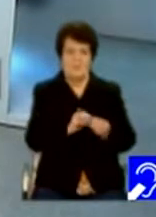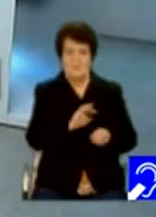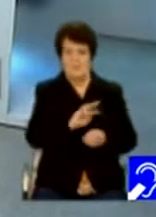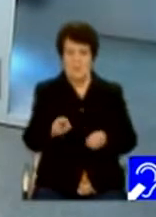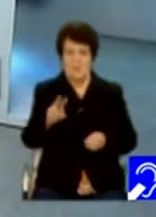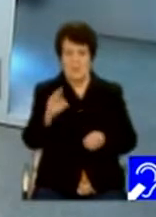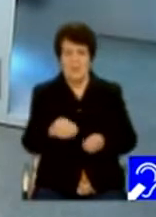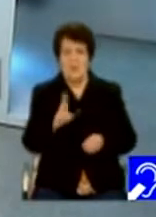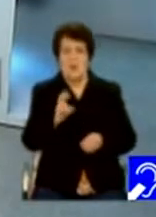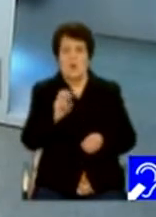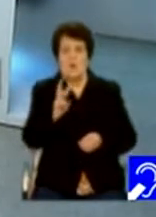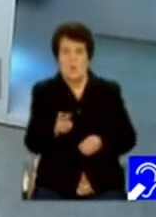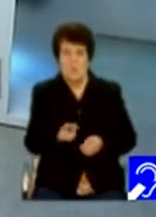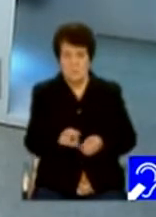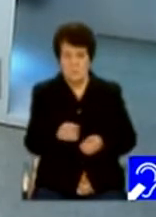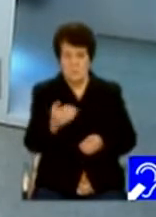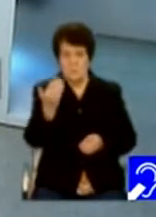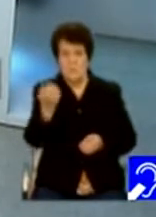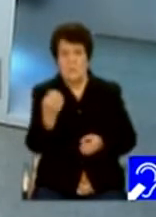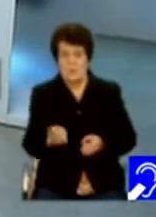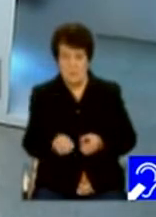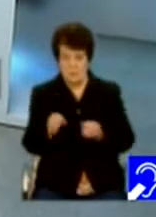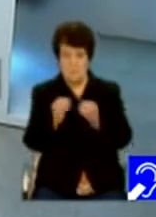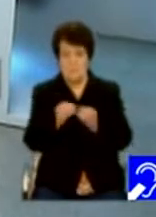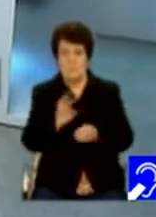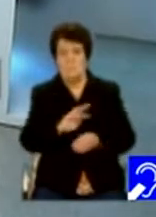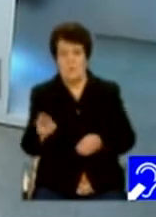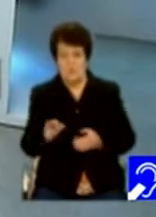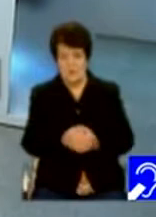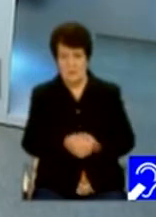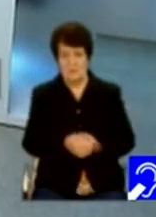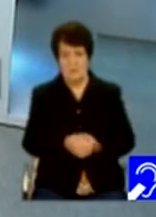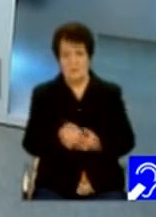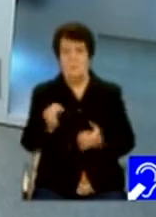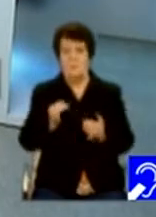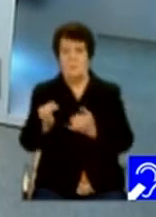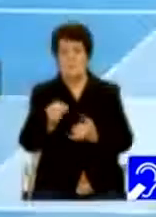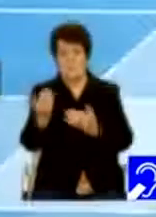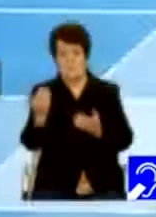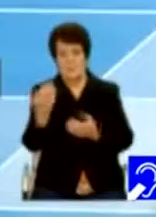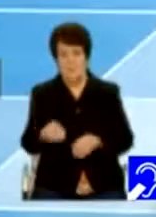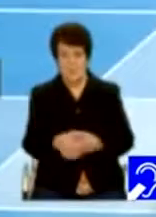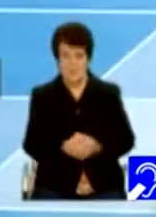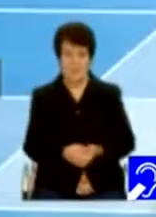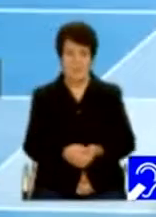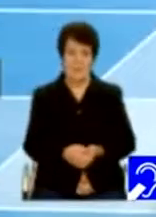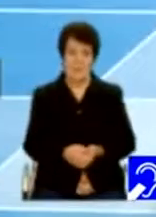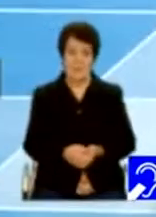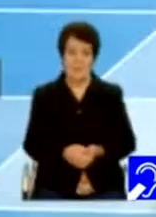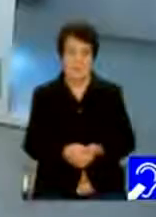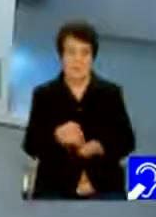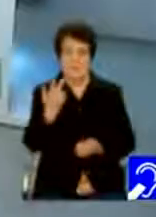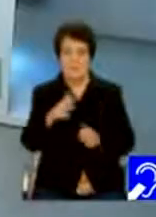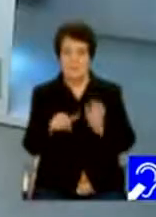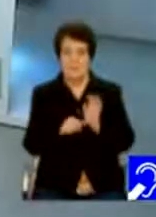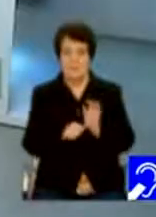lei. Cum putem concura noi cu ei, cu 10 milioane? Da. Bun, mulțumesc, domnul Straciu. Nu mai aveți timp. Am 36 secunde.